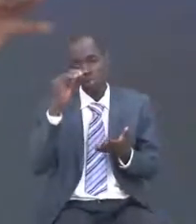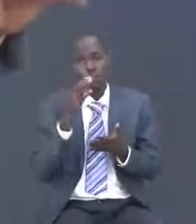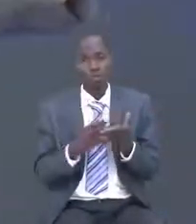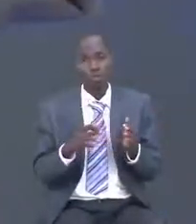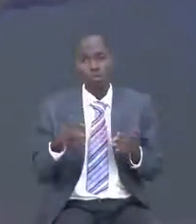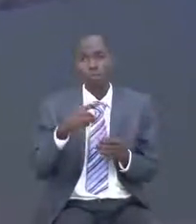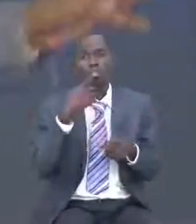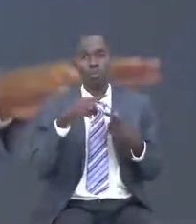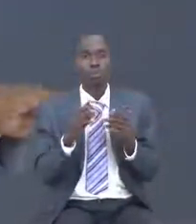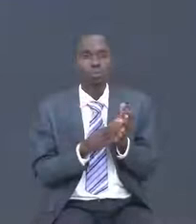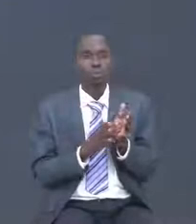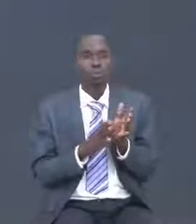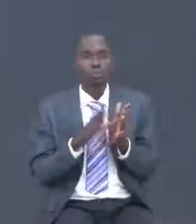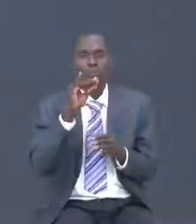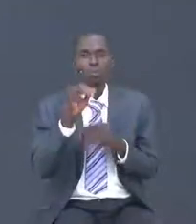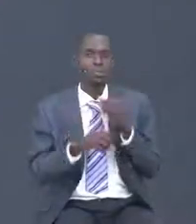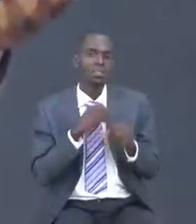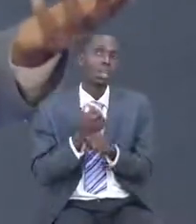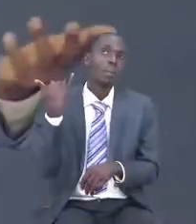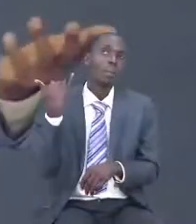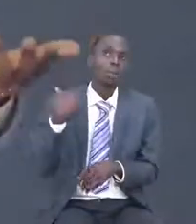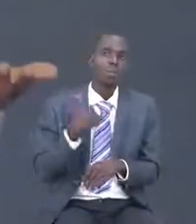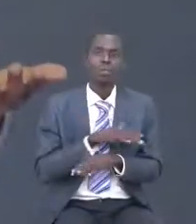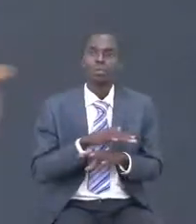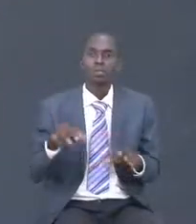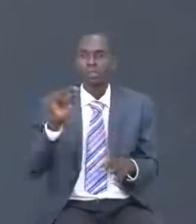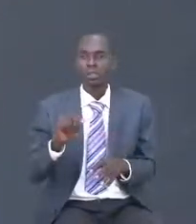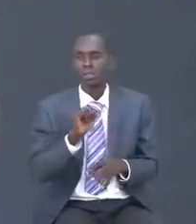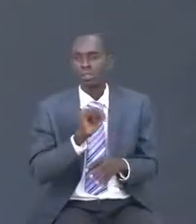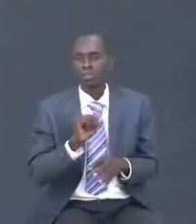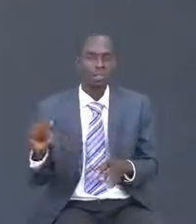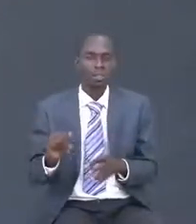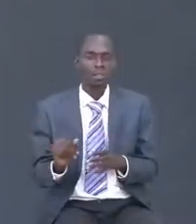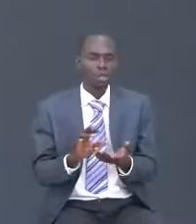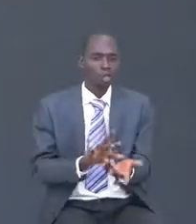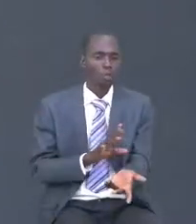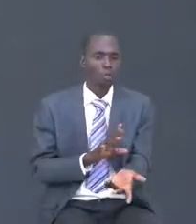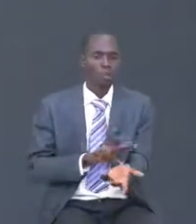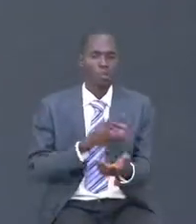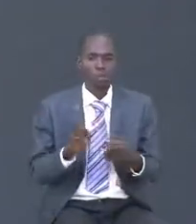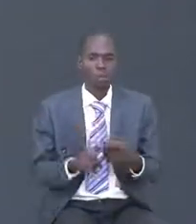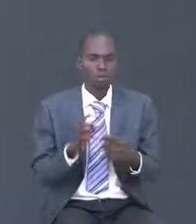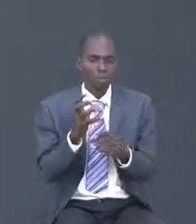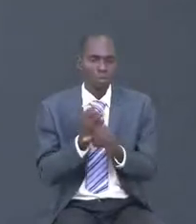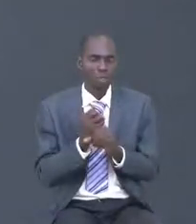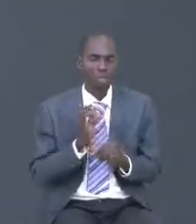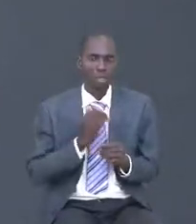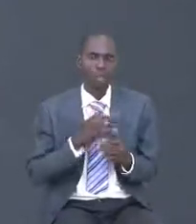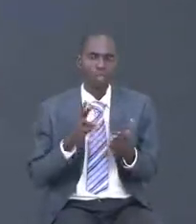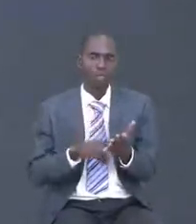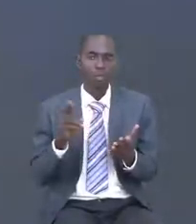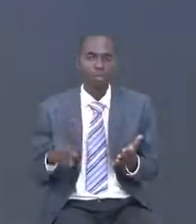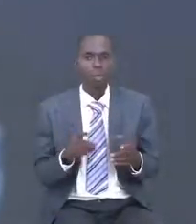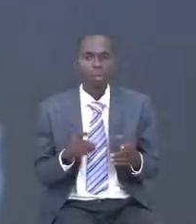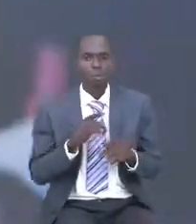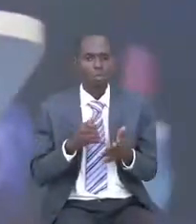de l'ordinateur, de l'internet. Si tu n'apprends pas, ceux qui sont allés à l'école il y a 50 ans, on